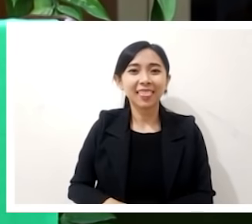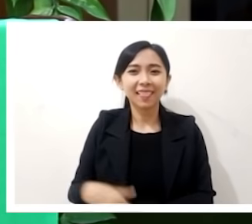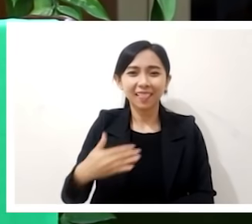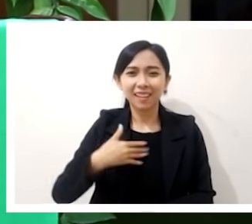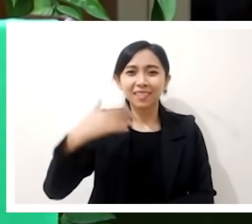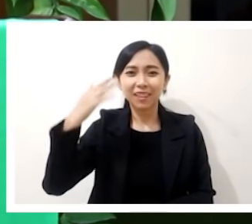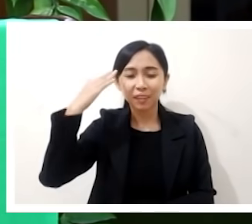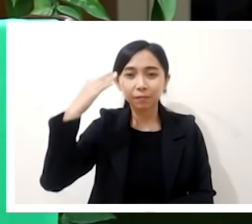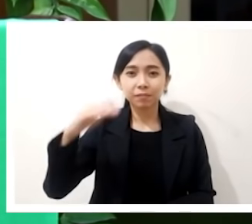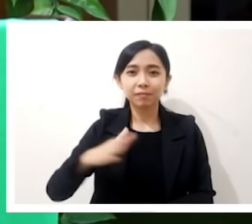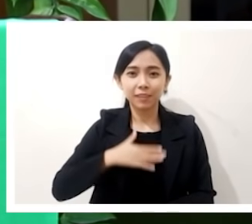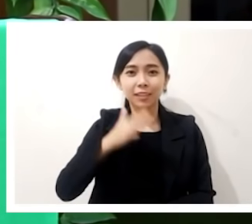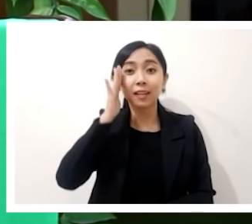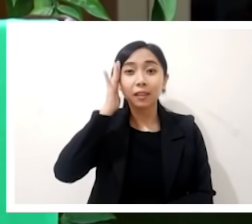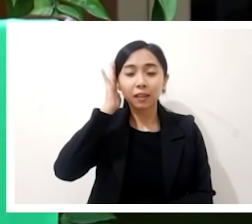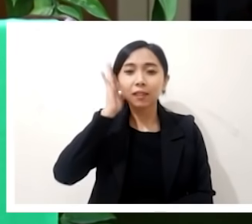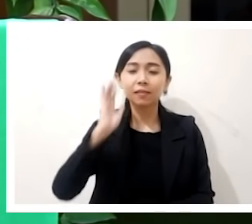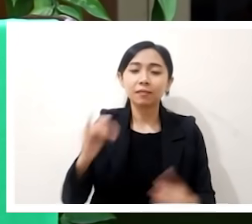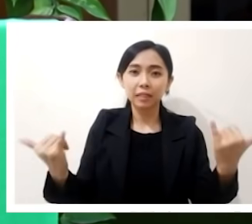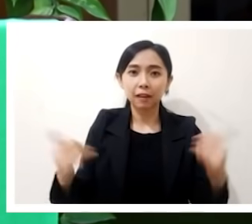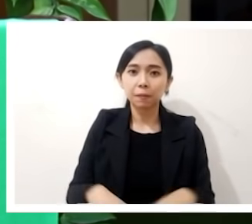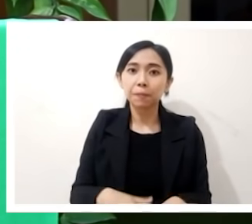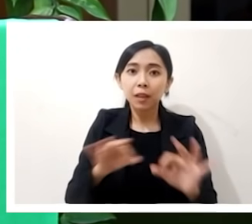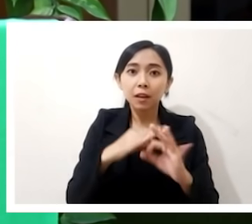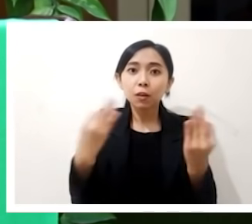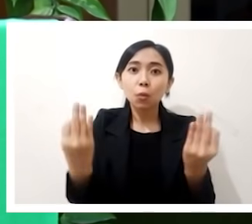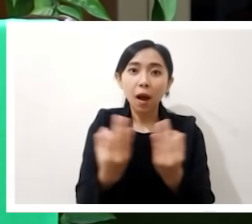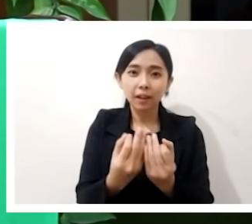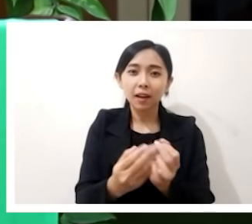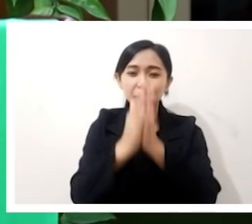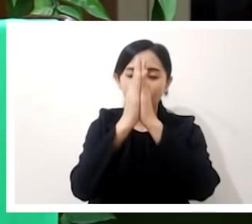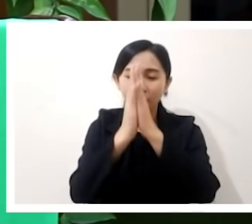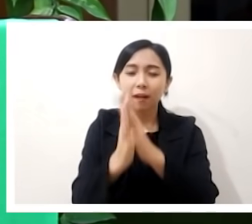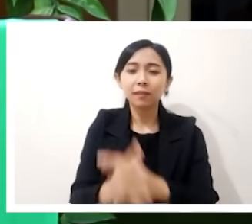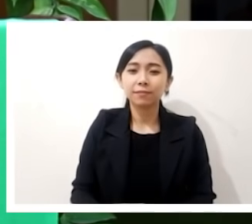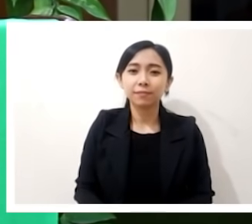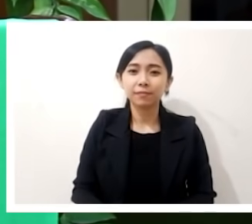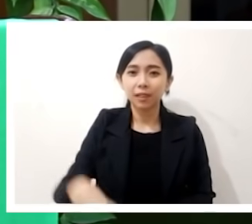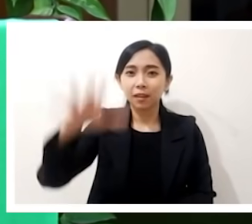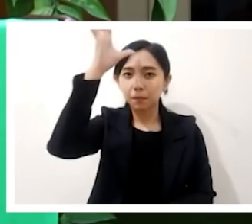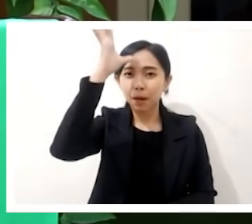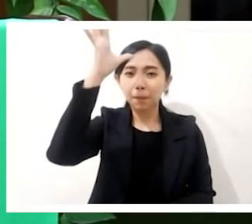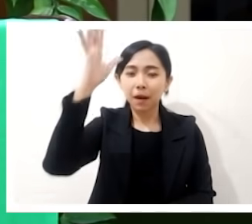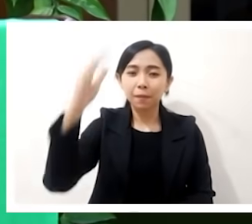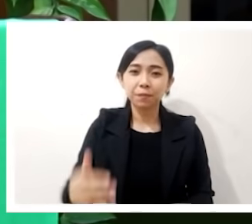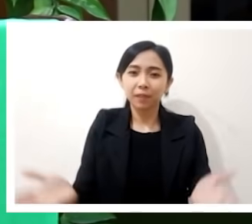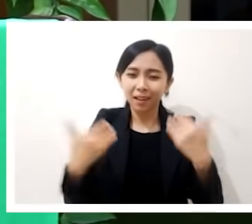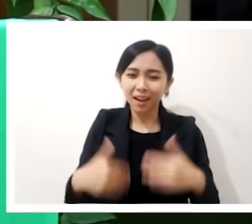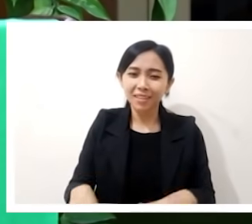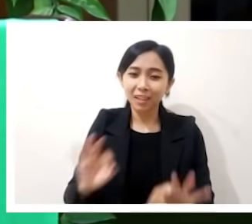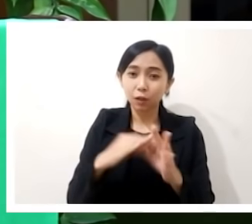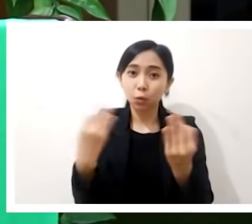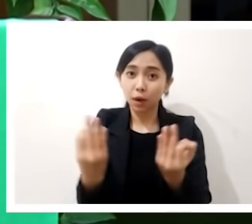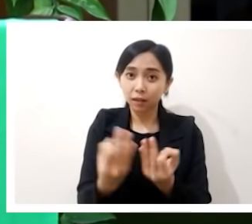sendiri, dalam kesulitan-kesulitan sekarang, keluarga lebih tekun berdoa. Ayah mengajak ibu, ibu mengajak